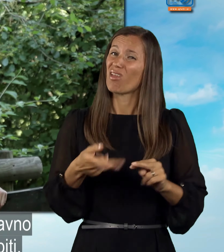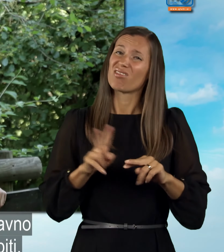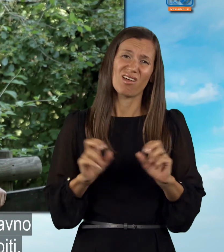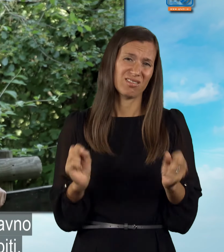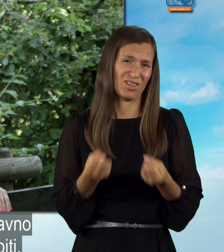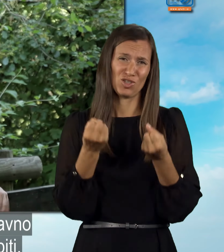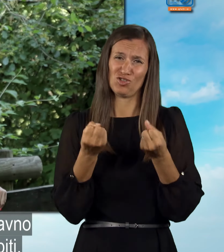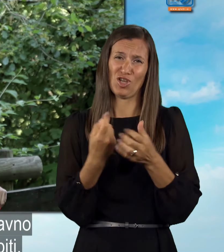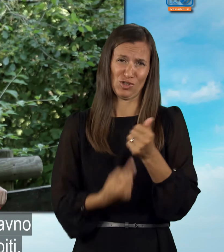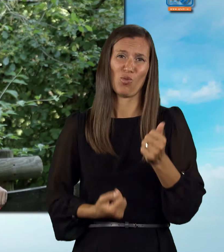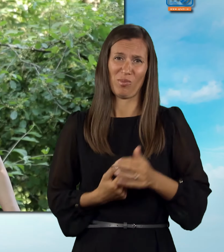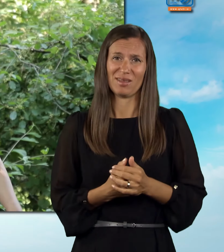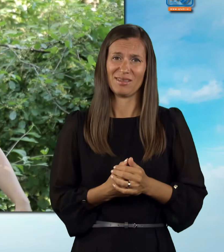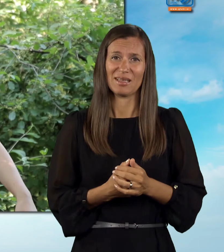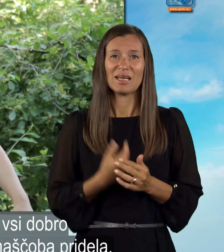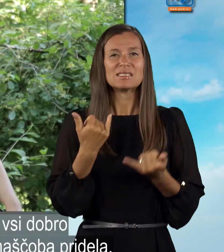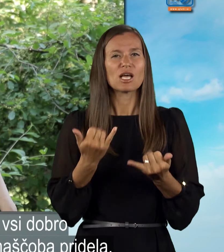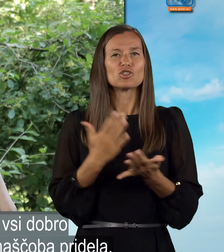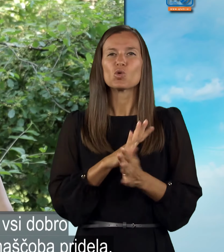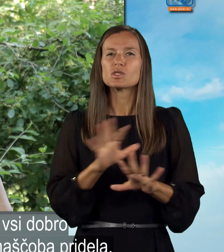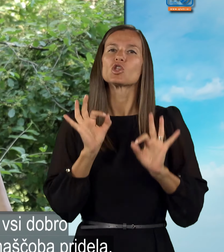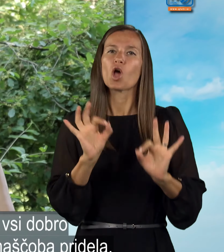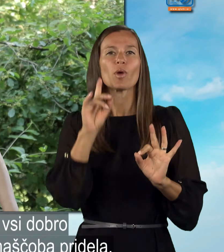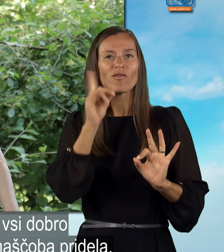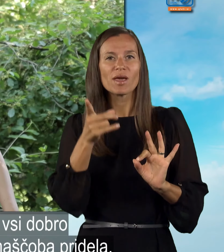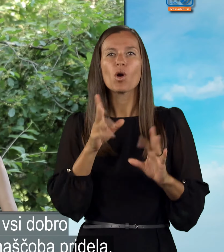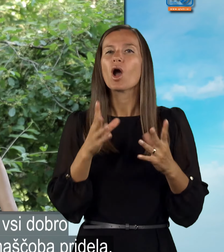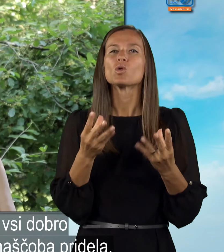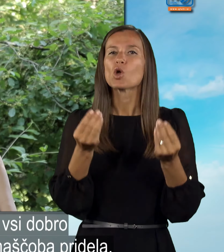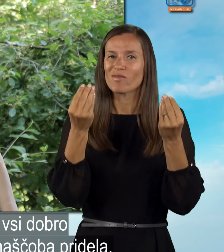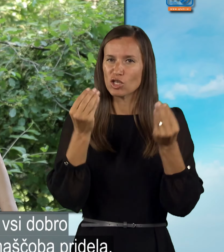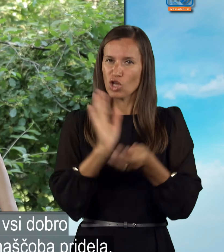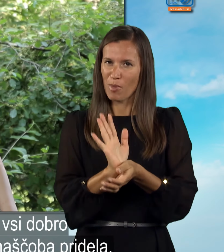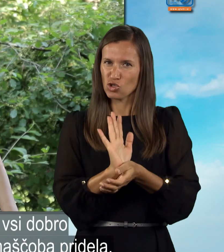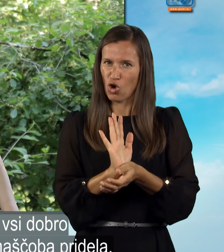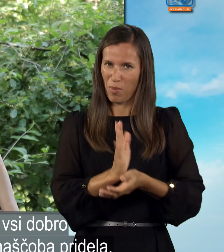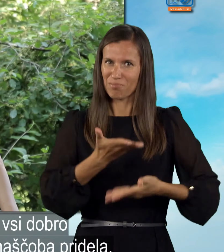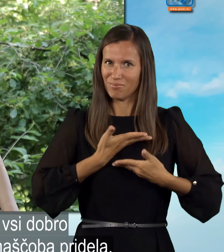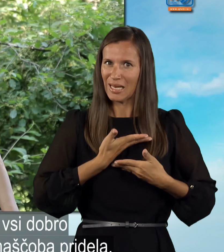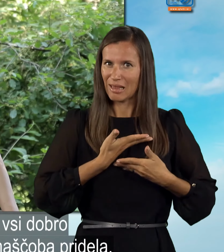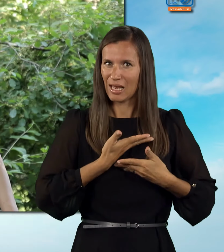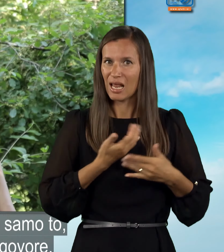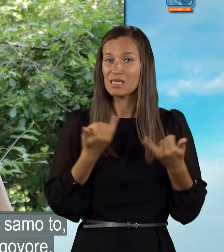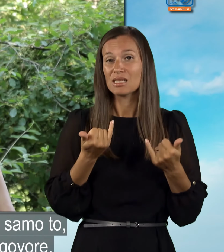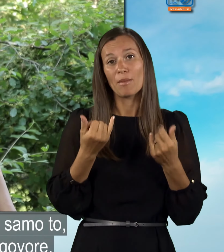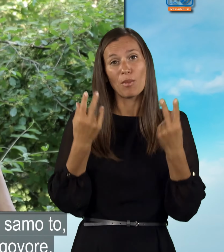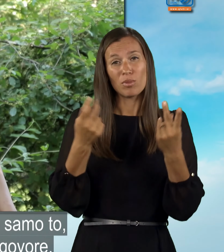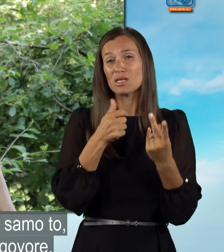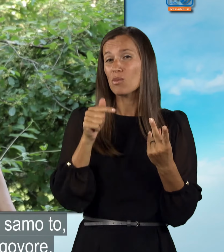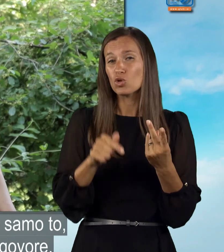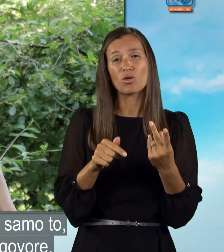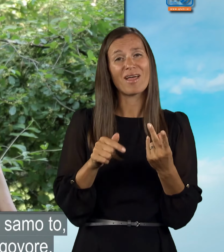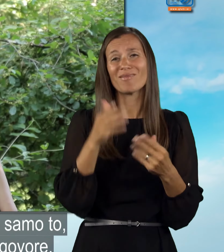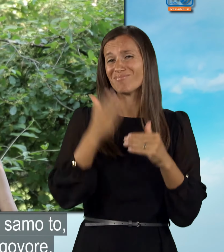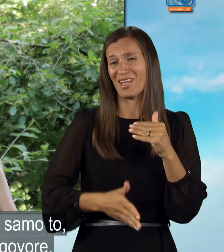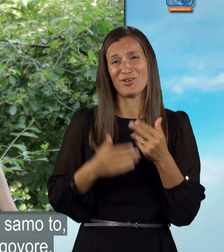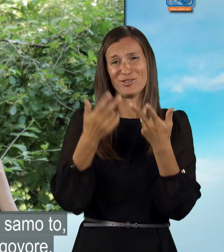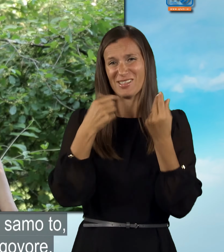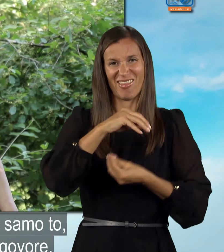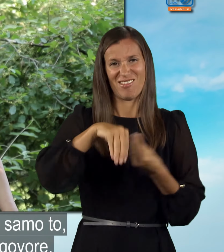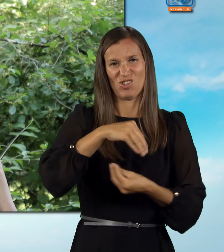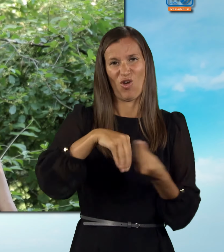jih je ravno najtežje izgubiti. Mislim, da zdaj vsi že zelo dobro vemo, kako se odvečna maščoba predela. In zdaj je bistveno samo to, da nehaš